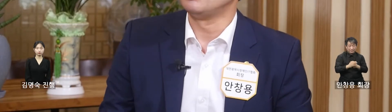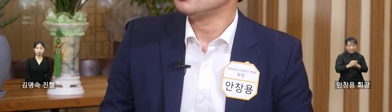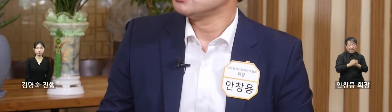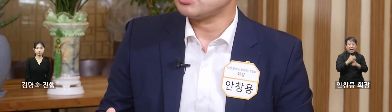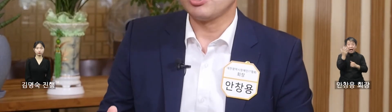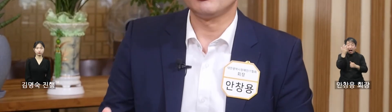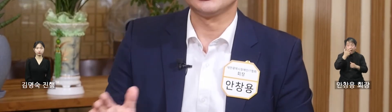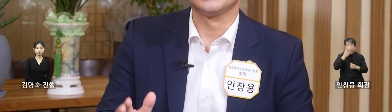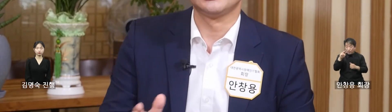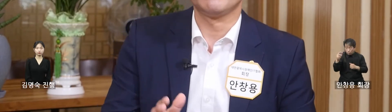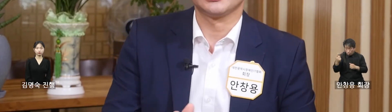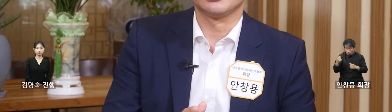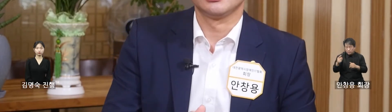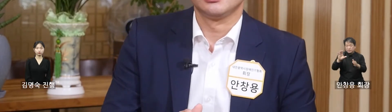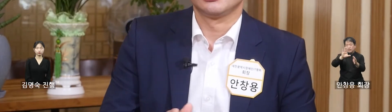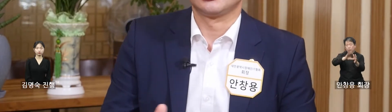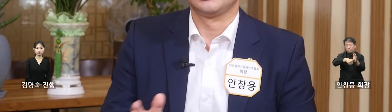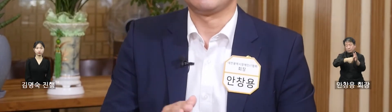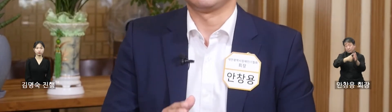비장애인도 세월이